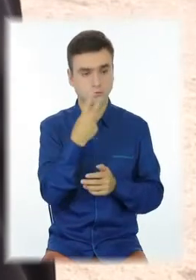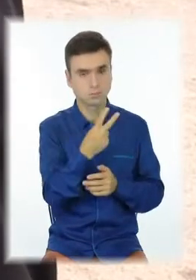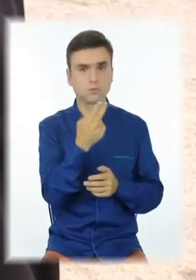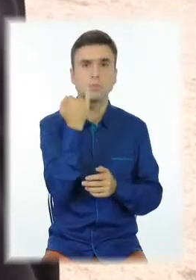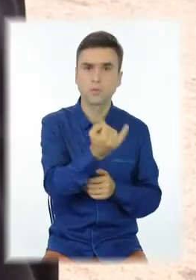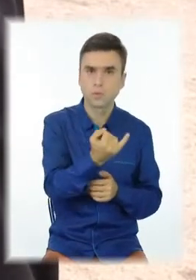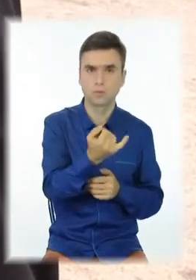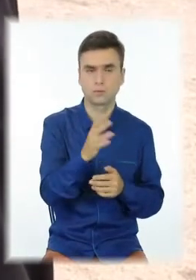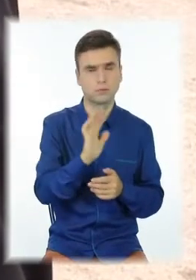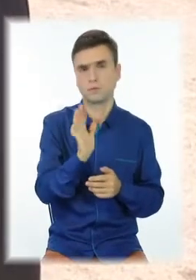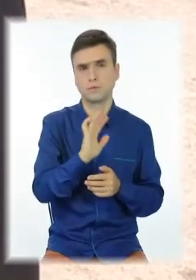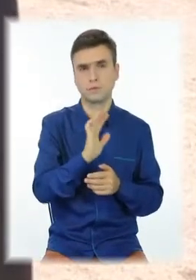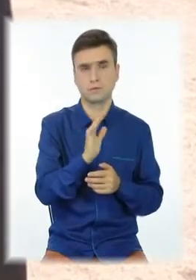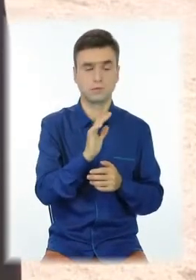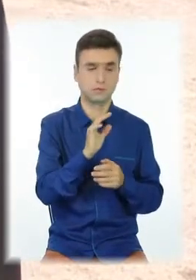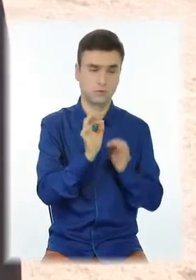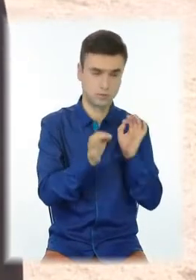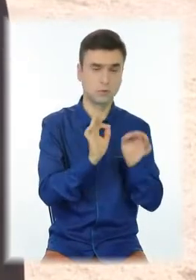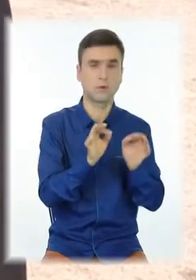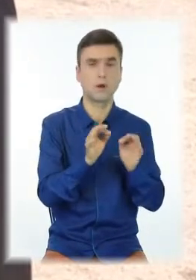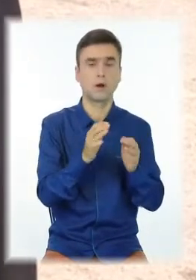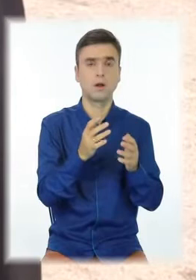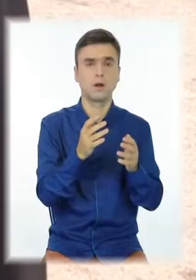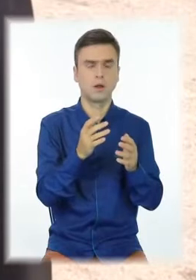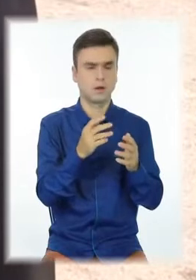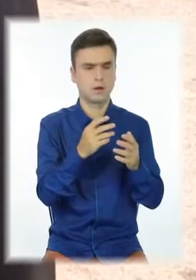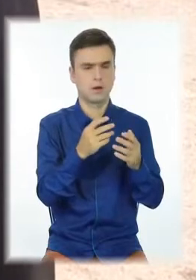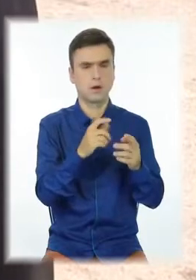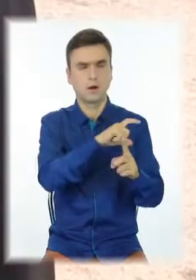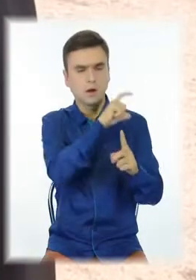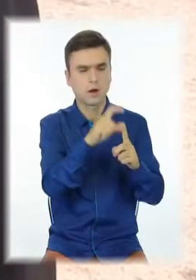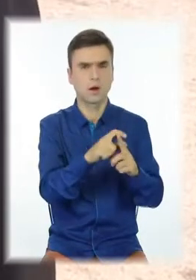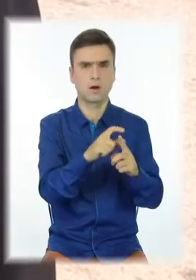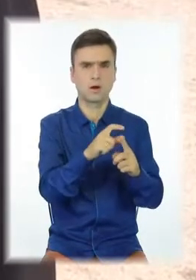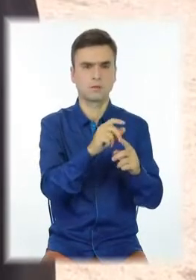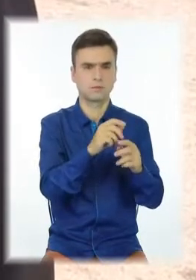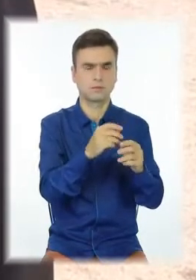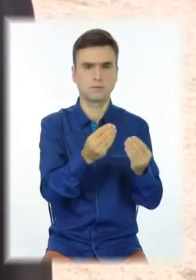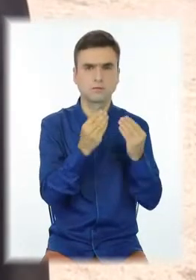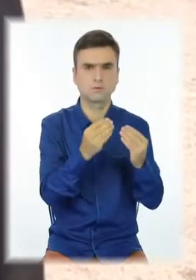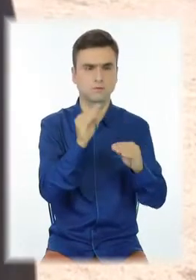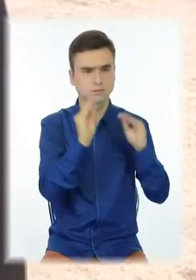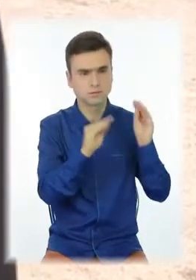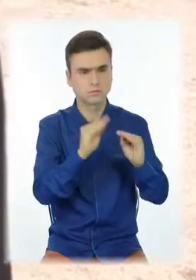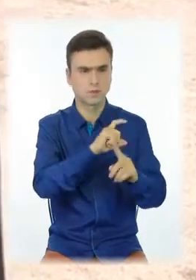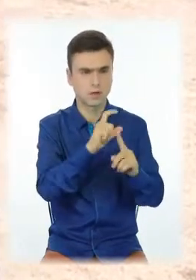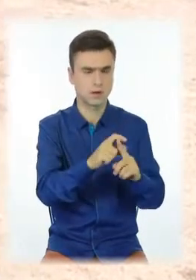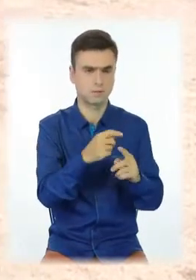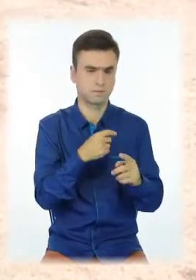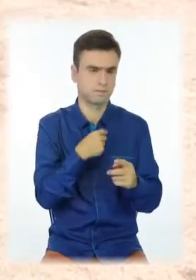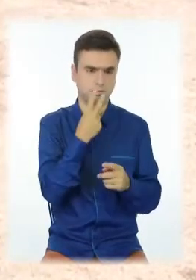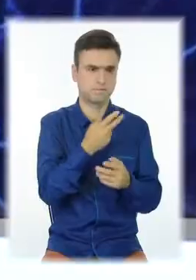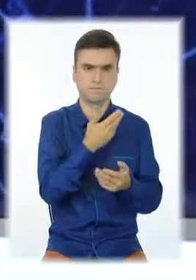має якесь негативне враження – ні. От, але разом з тим от, не вистачає, знаєте, комплексного такого системного бачення. І в цьому я вбачаю, ну, таку певну